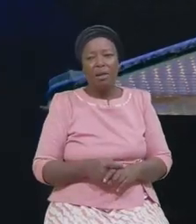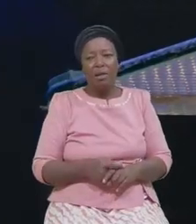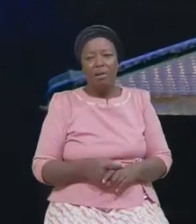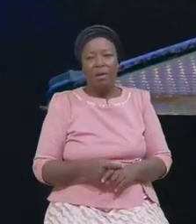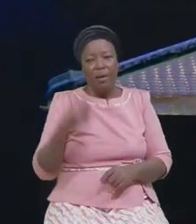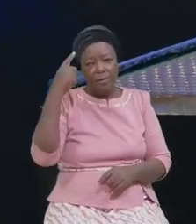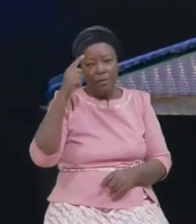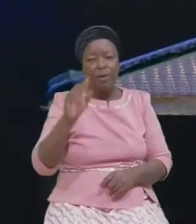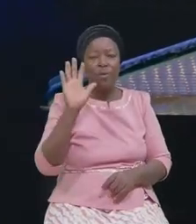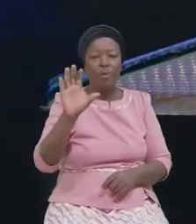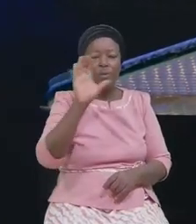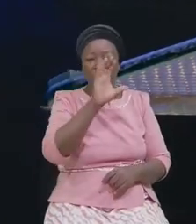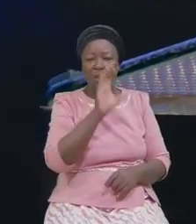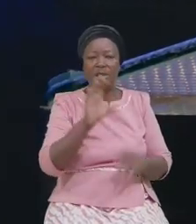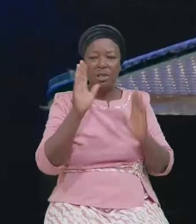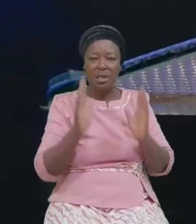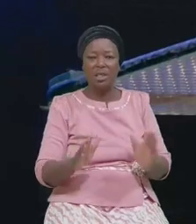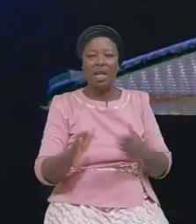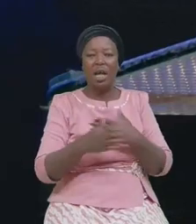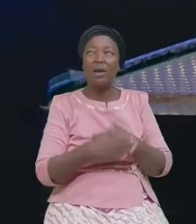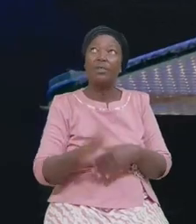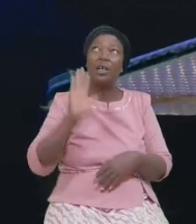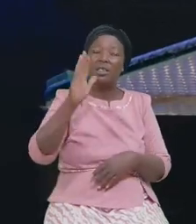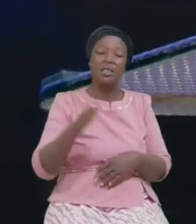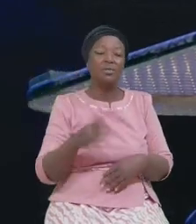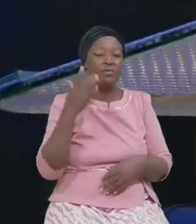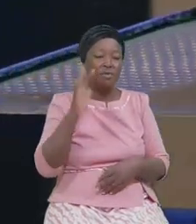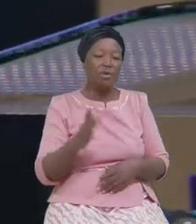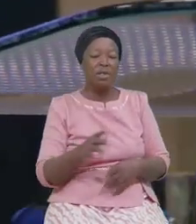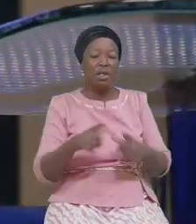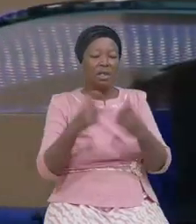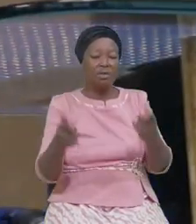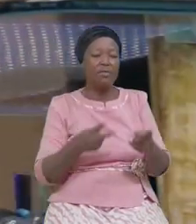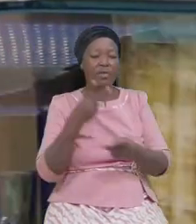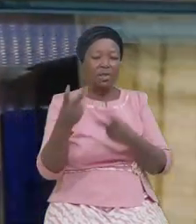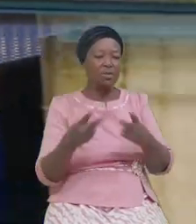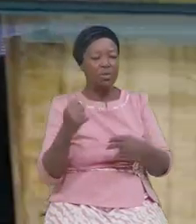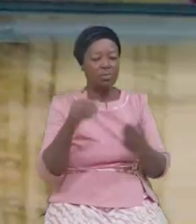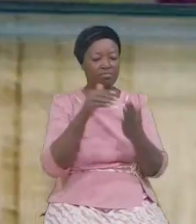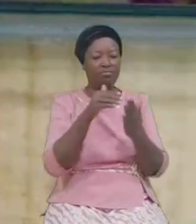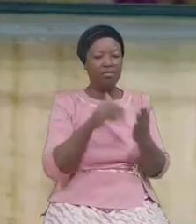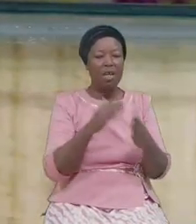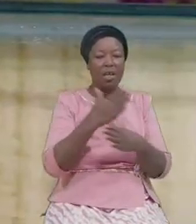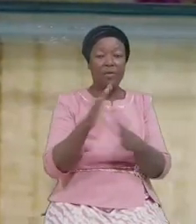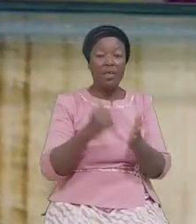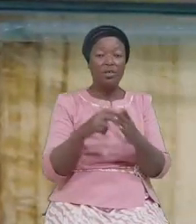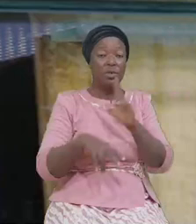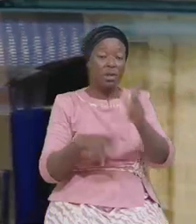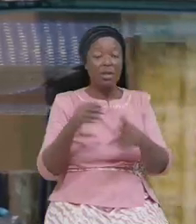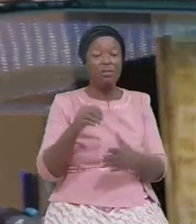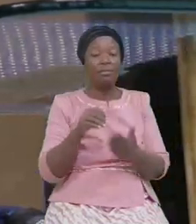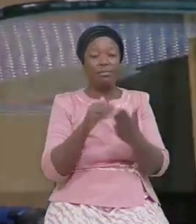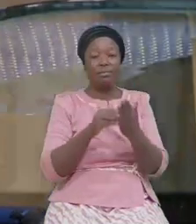ou les errants après sa grande favorable visitation. Nous allons diviser ce deuxième point en deux, en trois